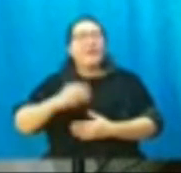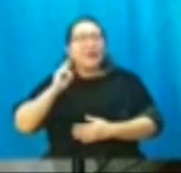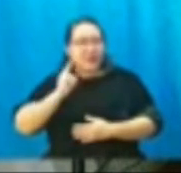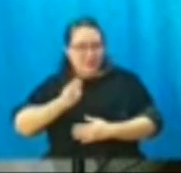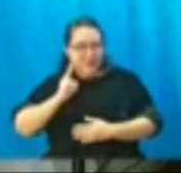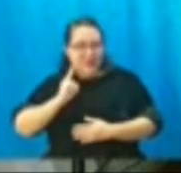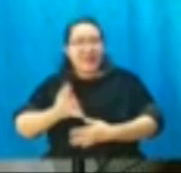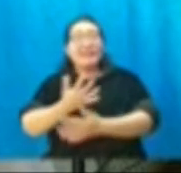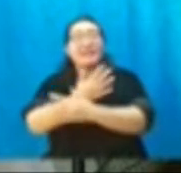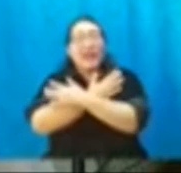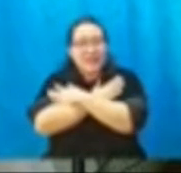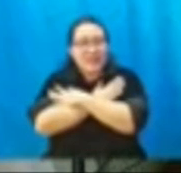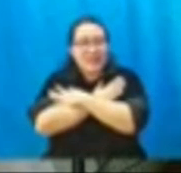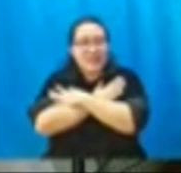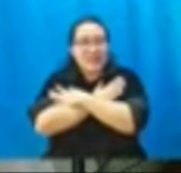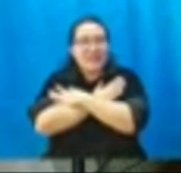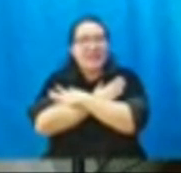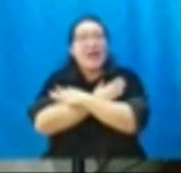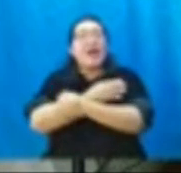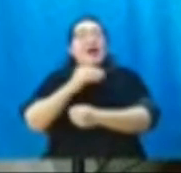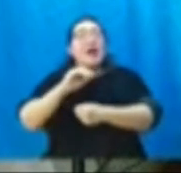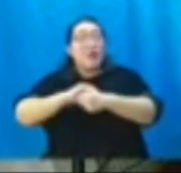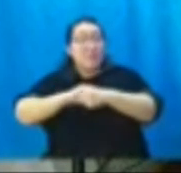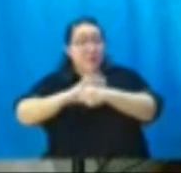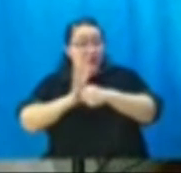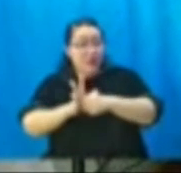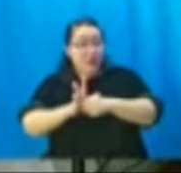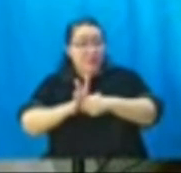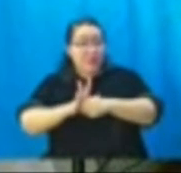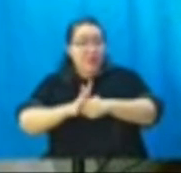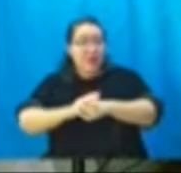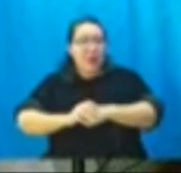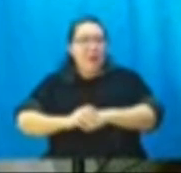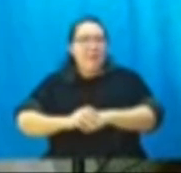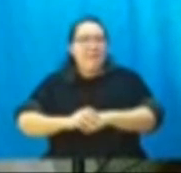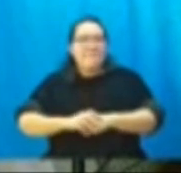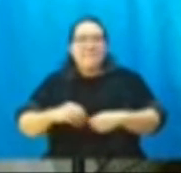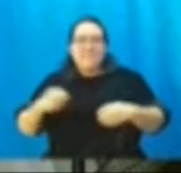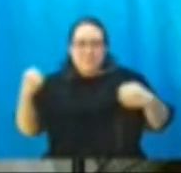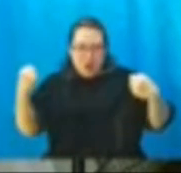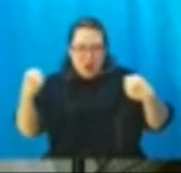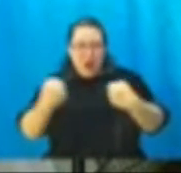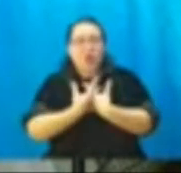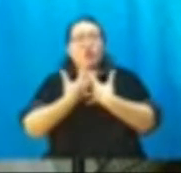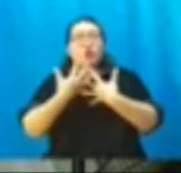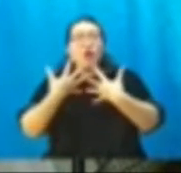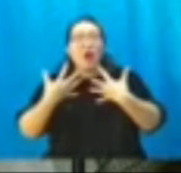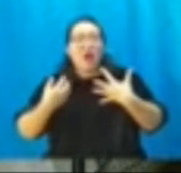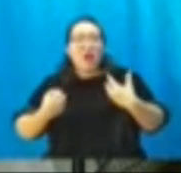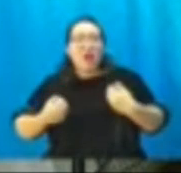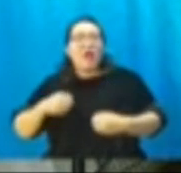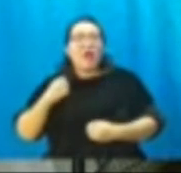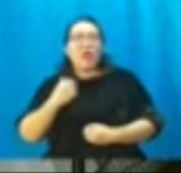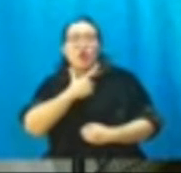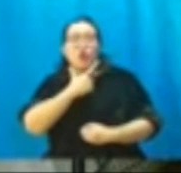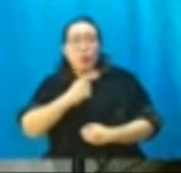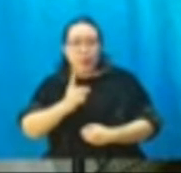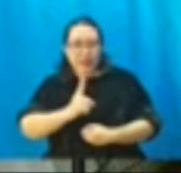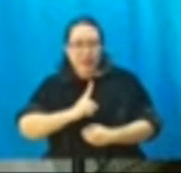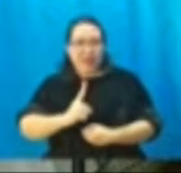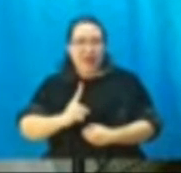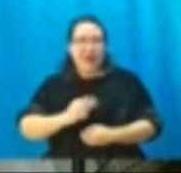a covert 19 memang mengacaubalaukan segala tatanan kehidupan kita bahkan termasuk